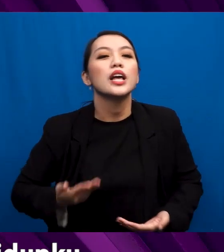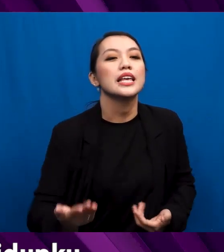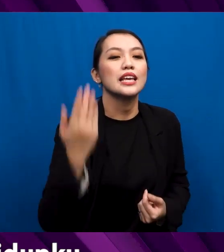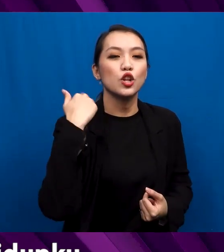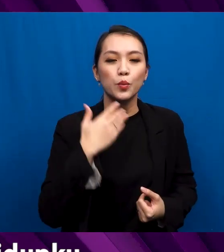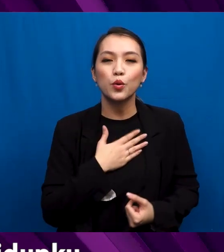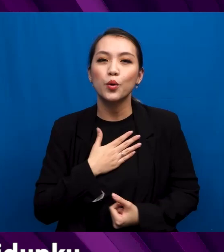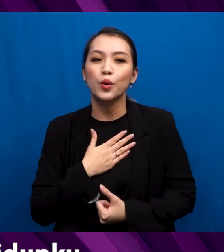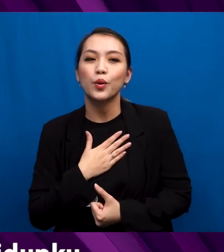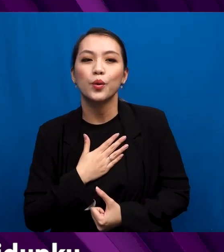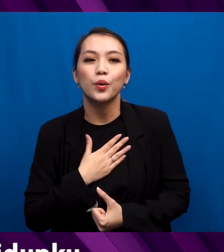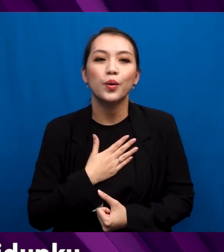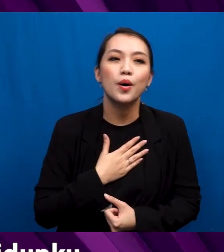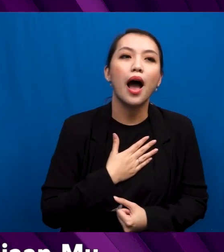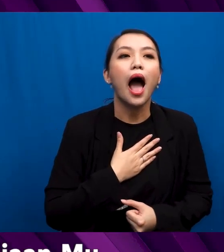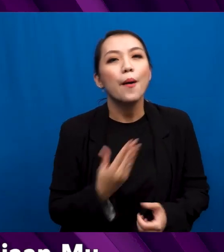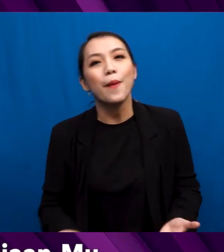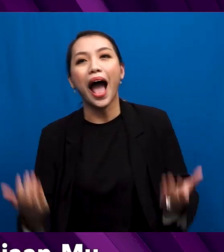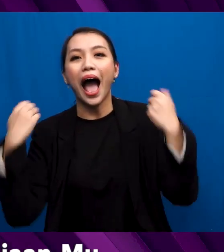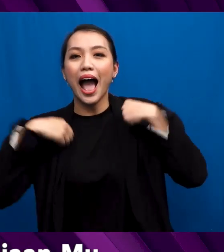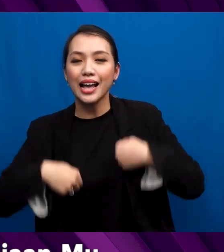seluruh hidupku.